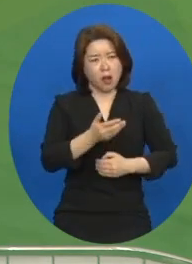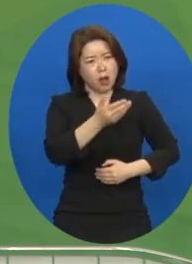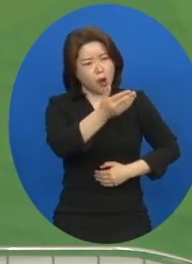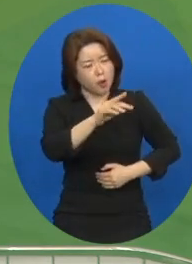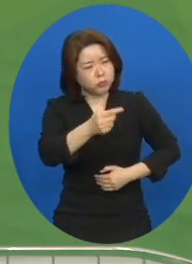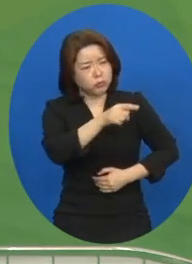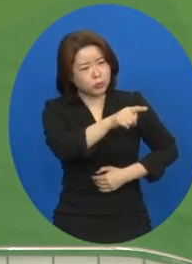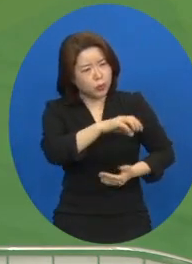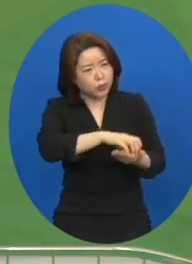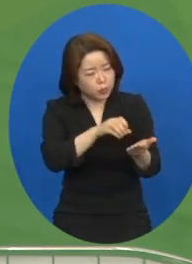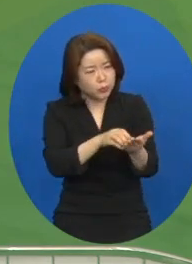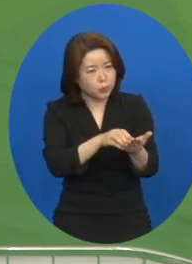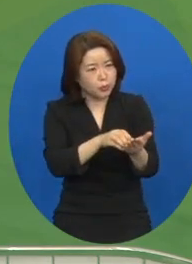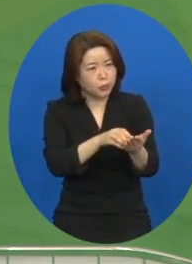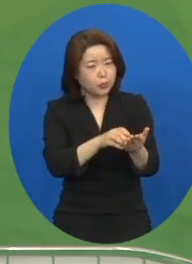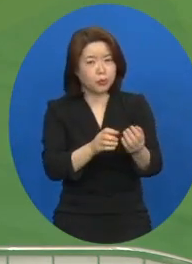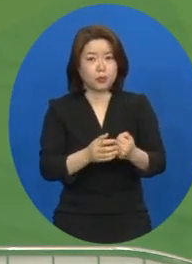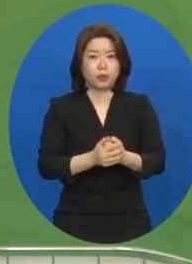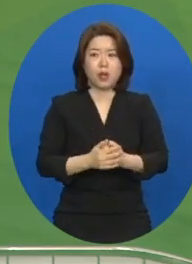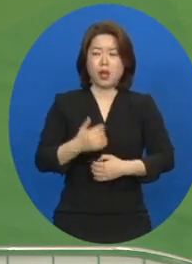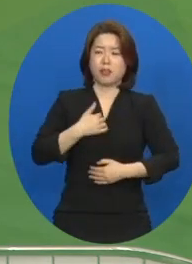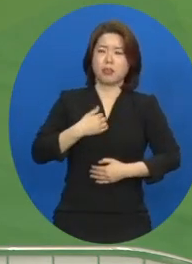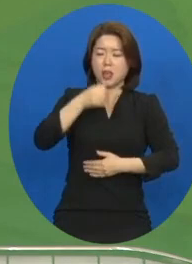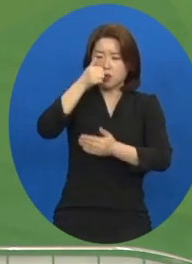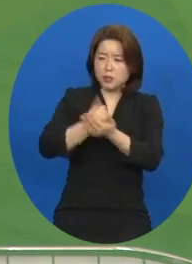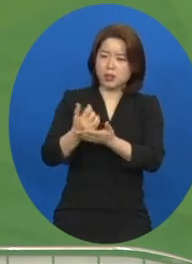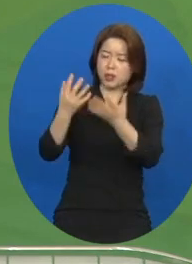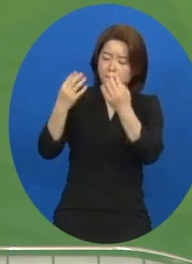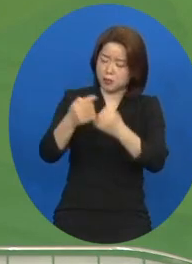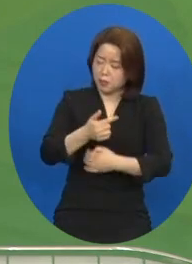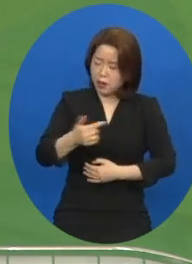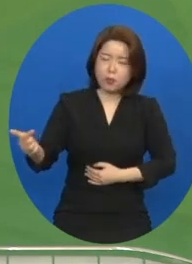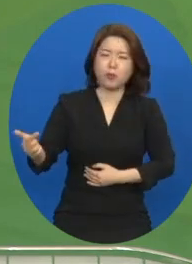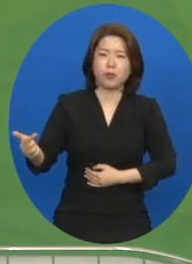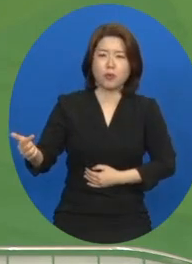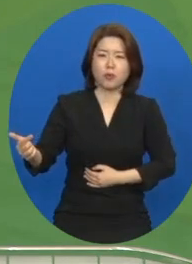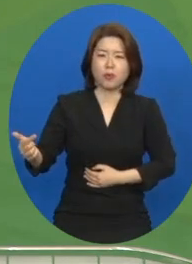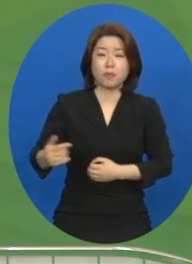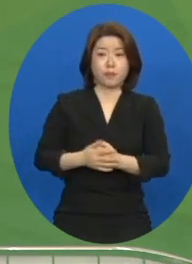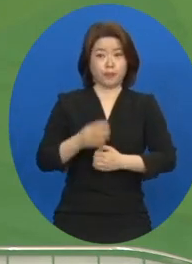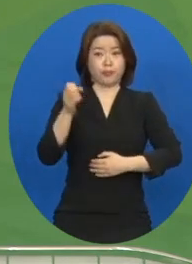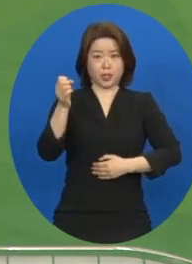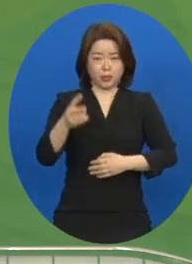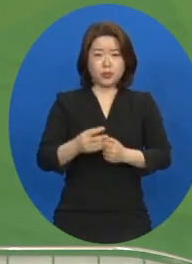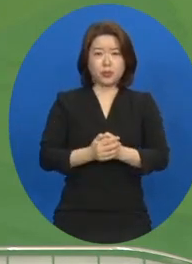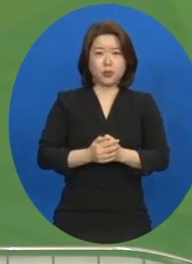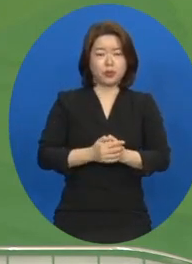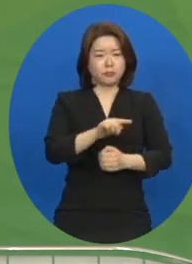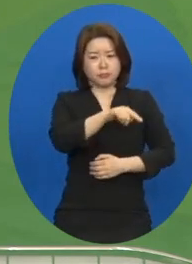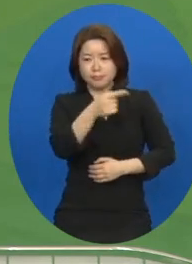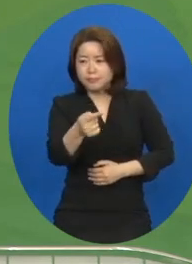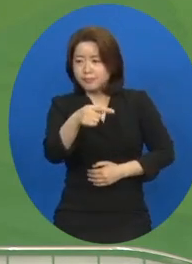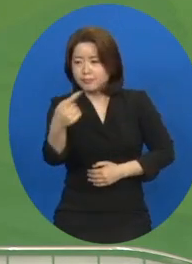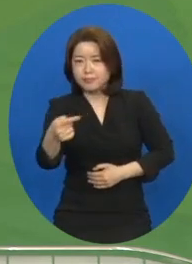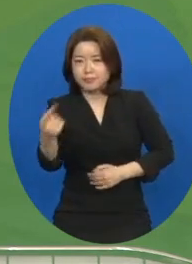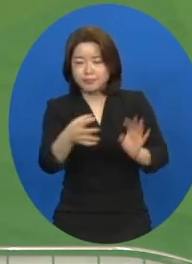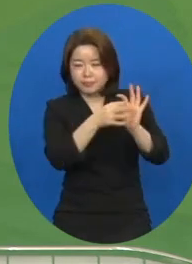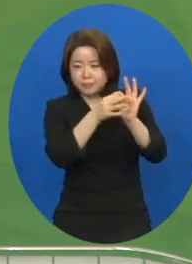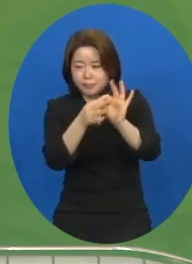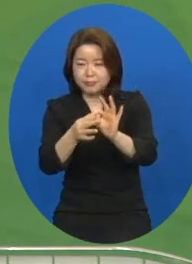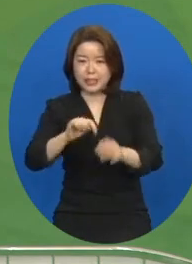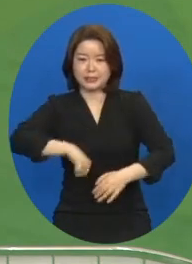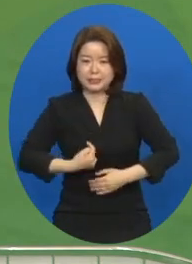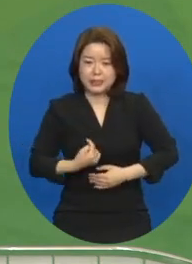저분조차도 저럴 정도라면 내 죄는 얼마나 큰가. 그리고는 이어서 이